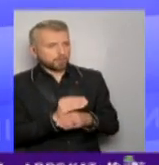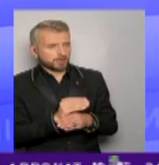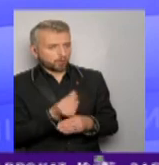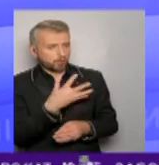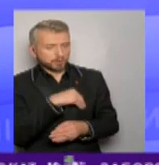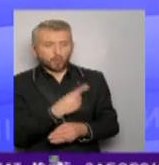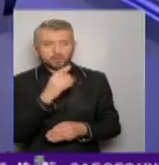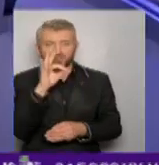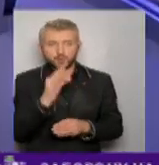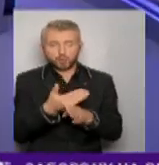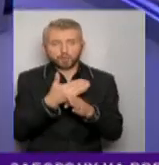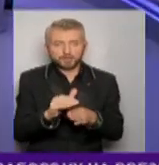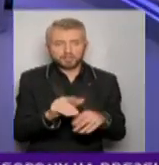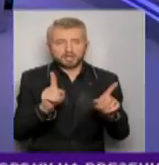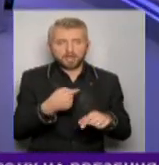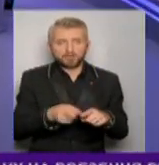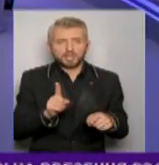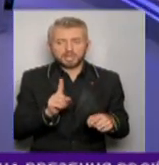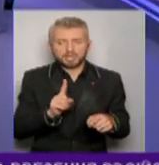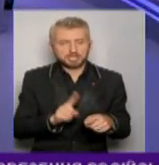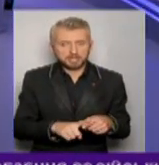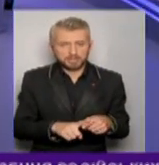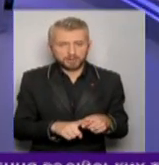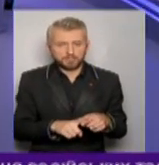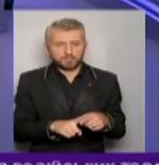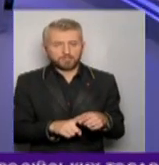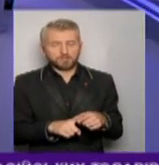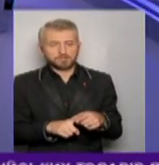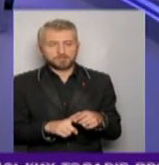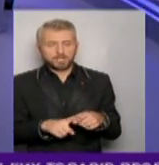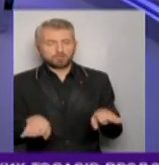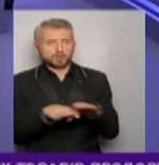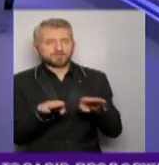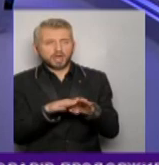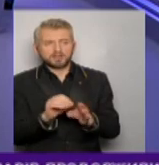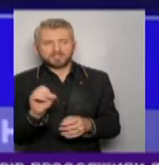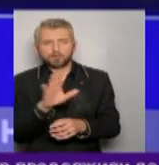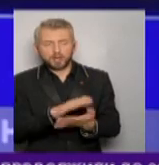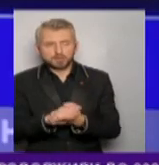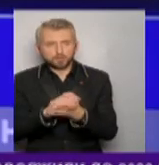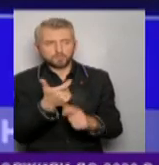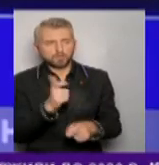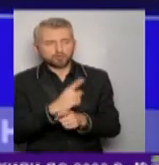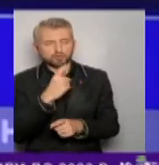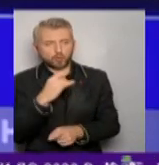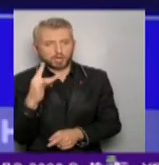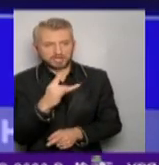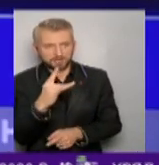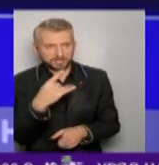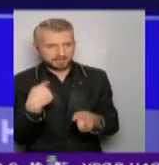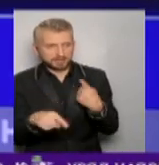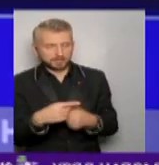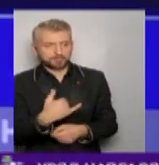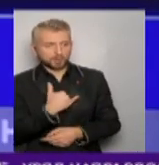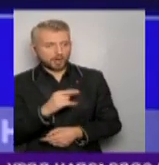ми не маємо додаткові доходи для 1% виділили, і навіть ці не змогли освоїти. Порівняно з Європейським Союзом, більше як 100 разів різниця в нас,